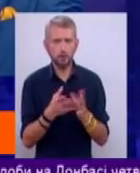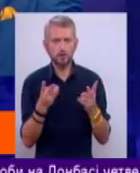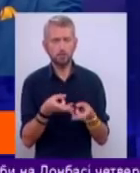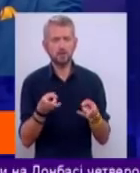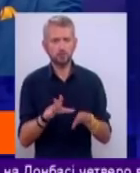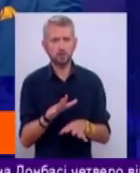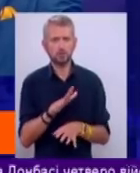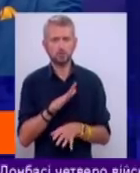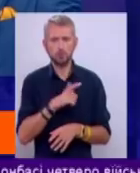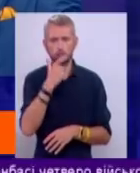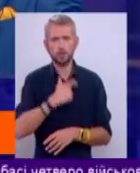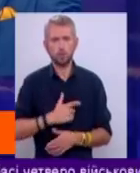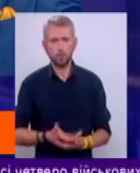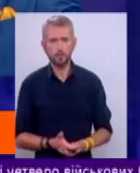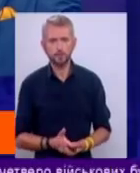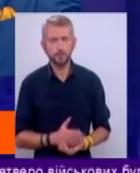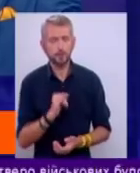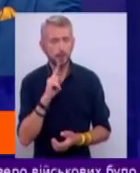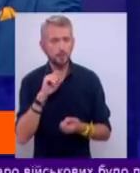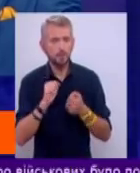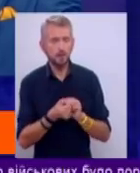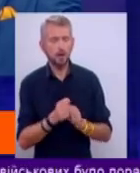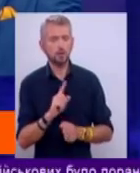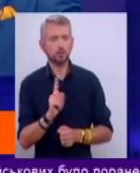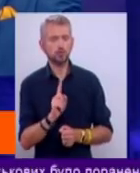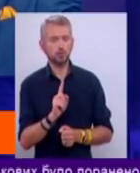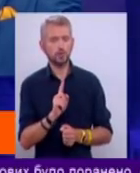залишатися людиною. І пам'ятати, що